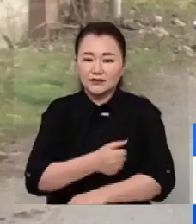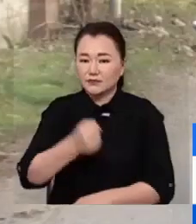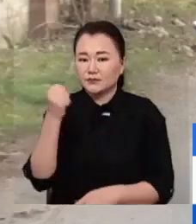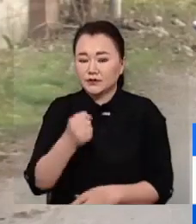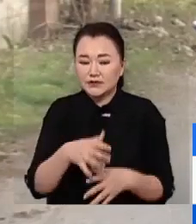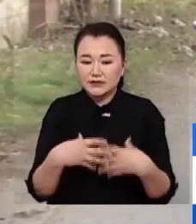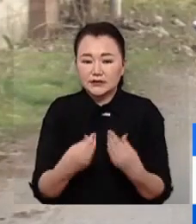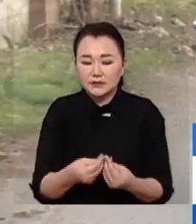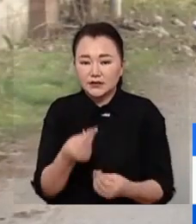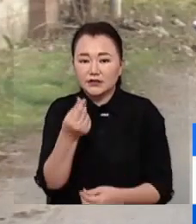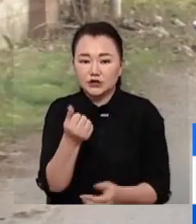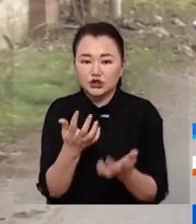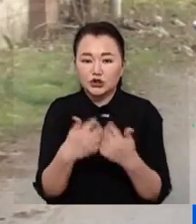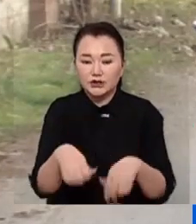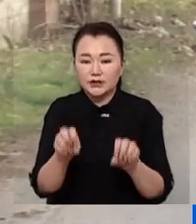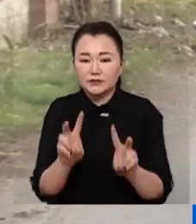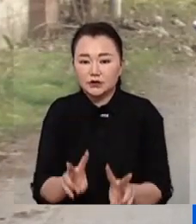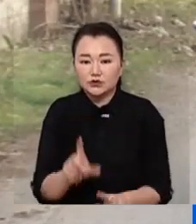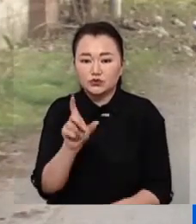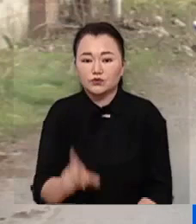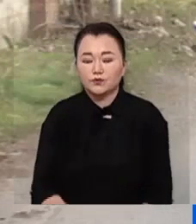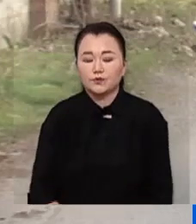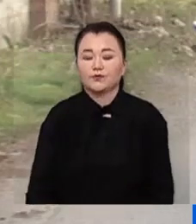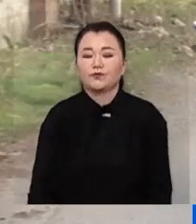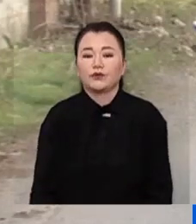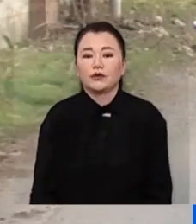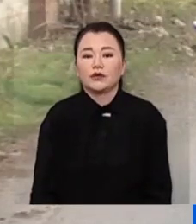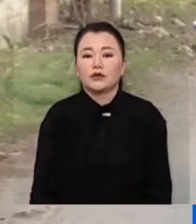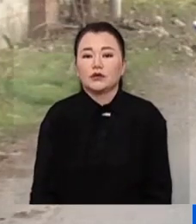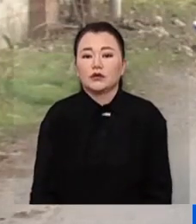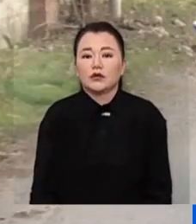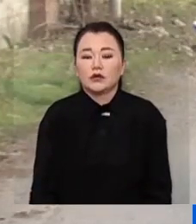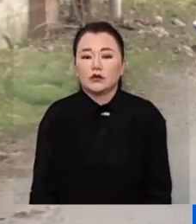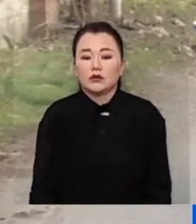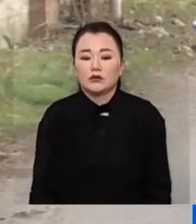по семейному бюджету, считают эксперты. Еламан Раимбеков, Влад Шишко, Информбюро.